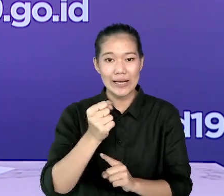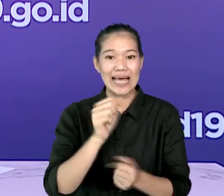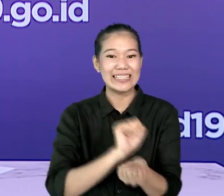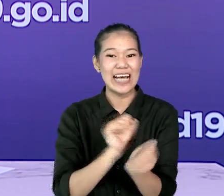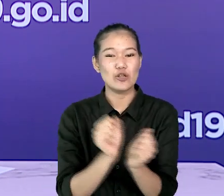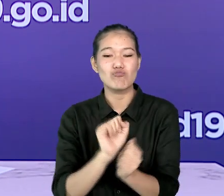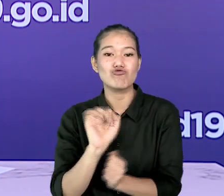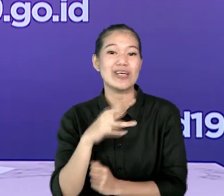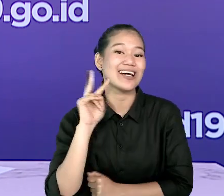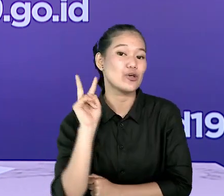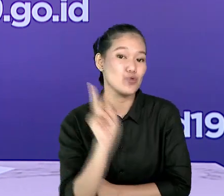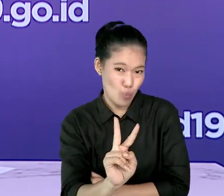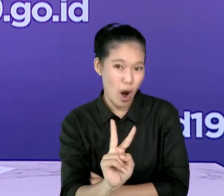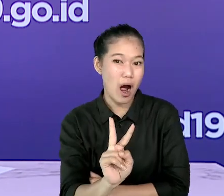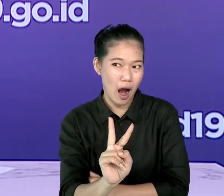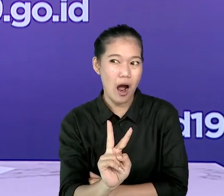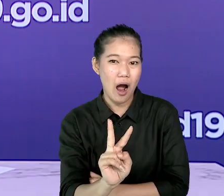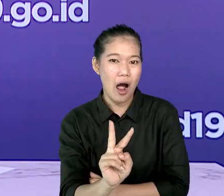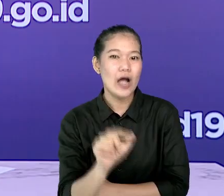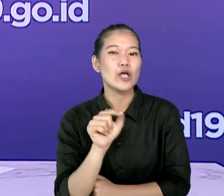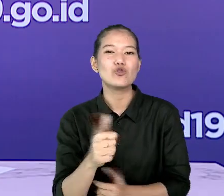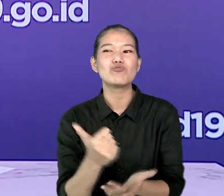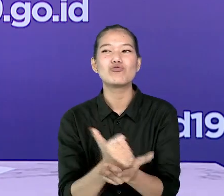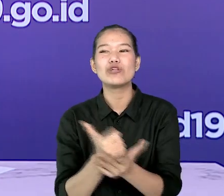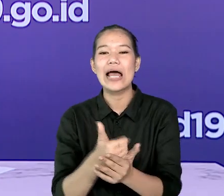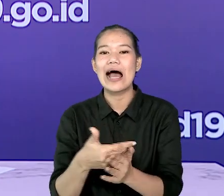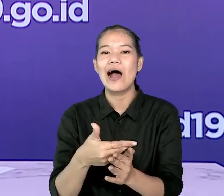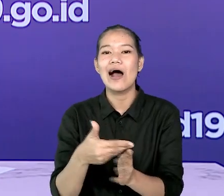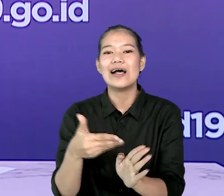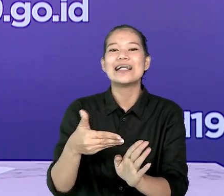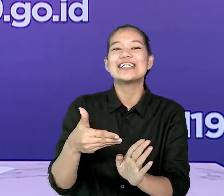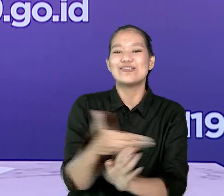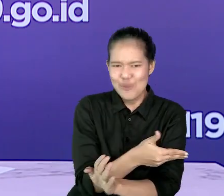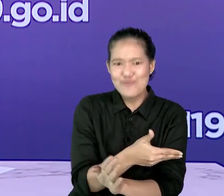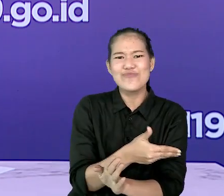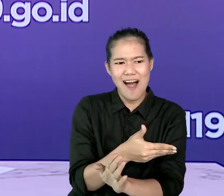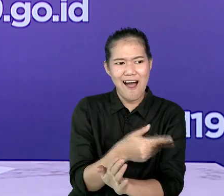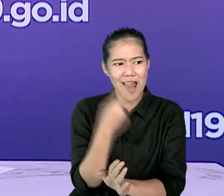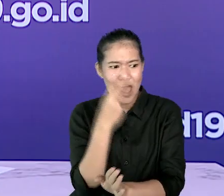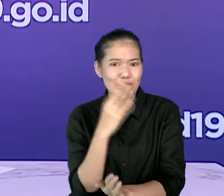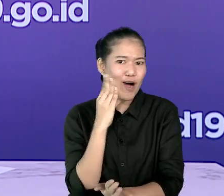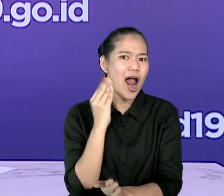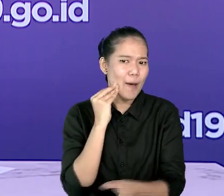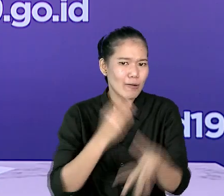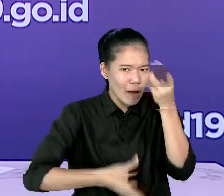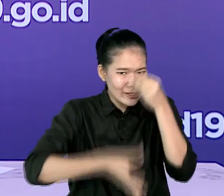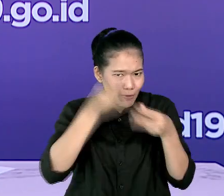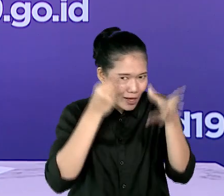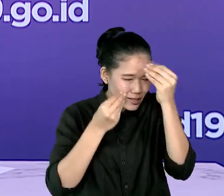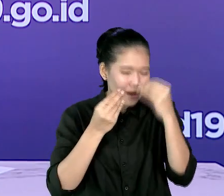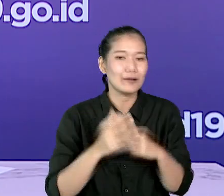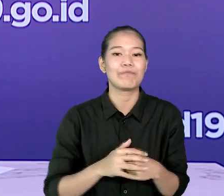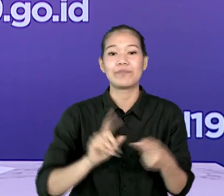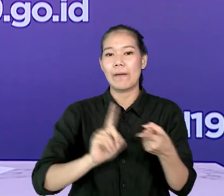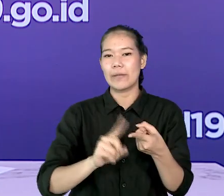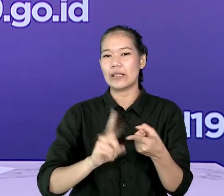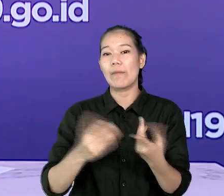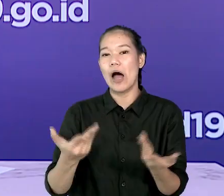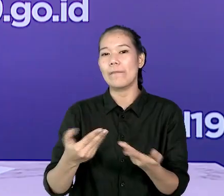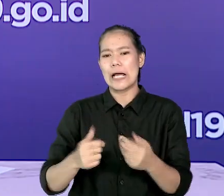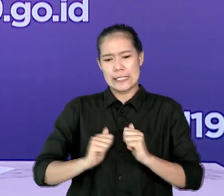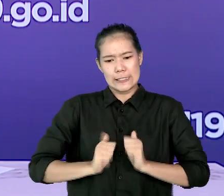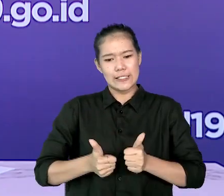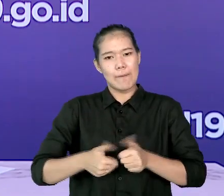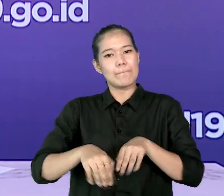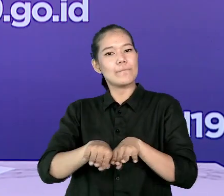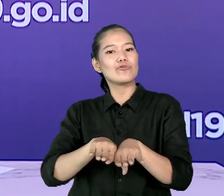kasus kedua ini adalah buah dari pembelajaran yang terus-menerus. Pertama, adaptif, yaitu